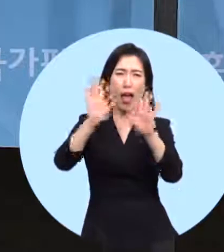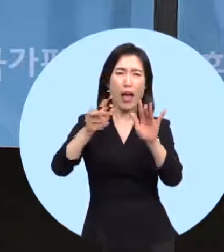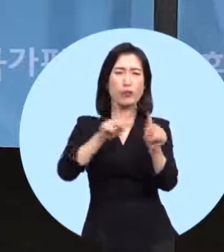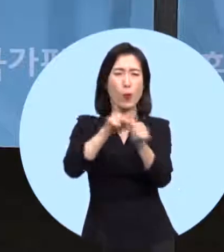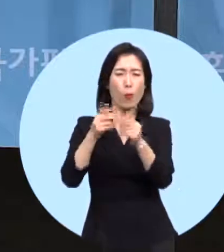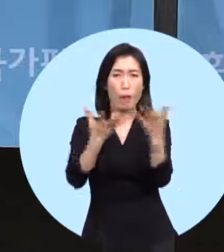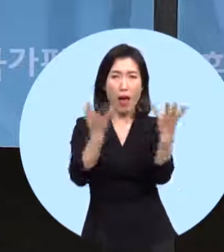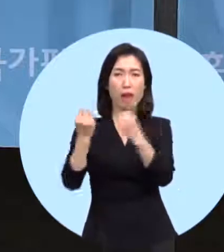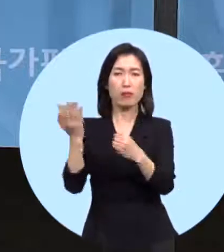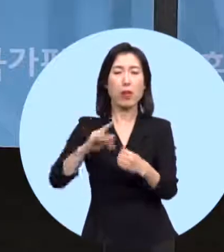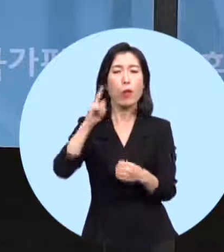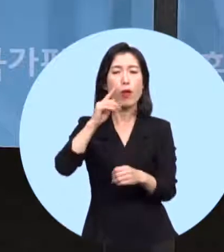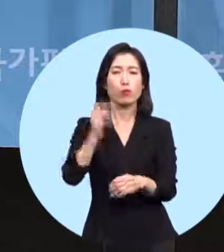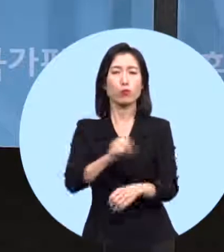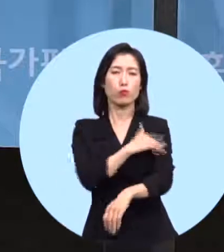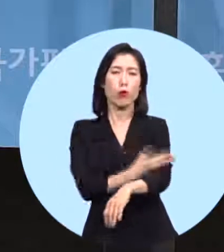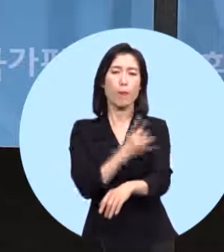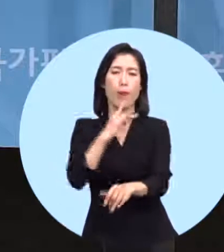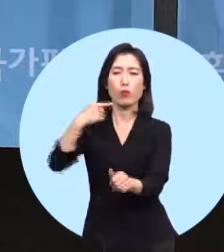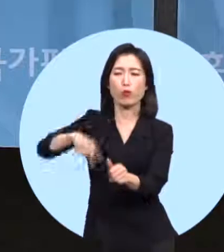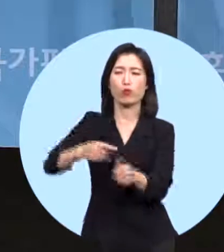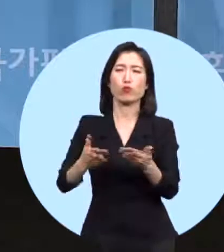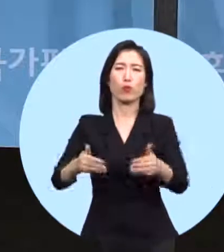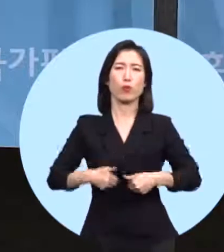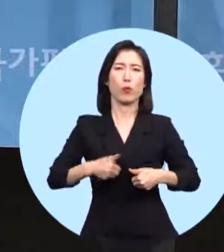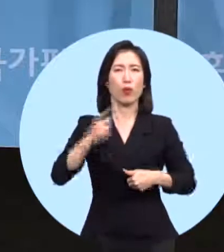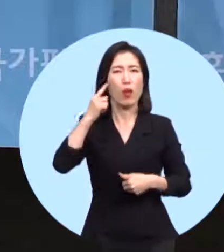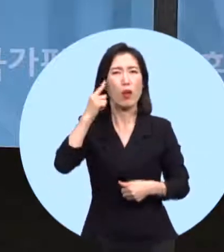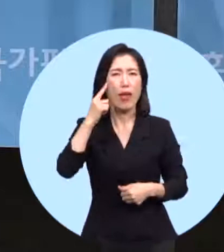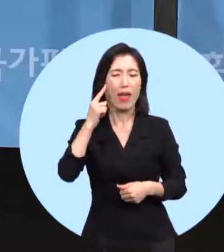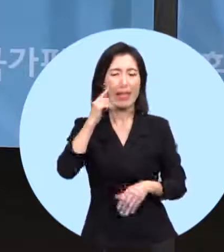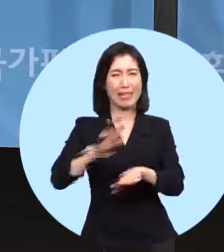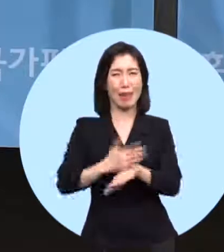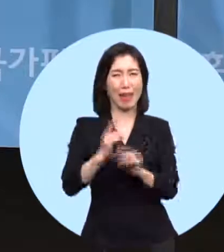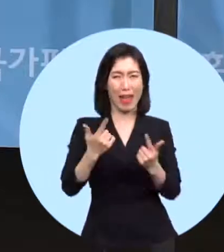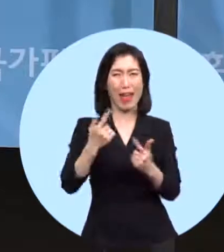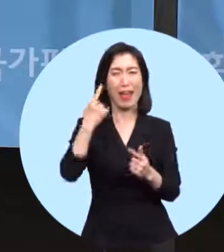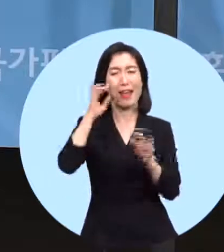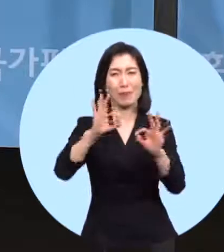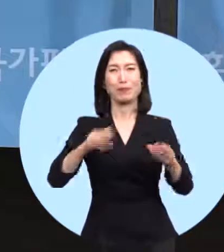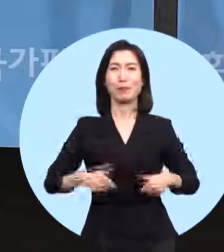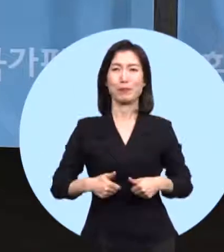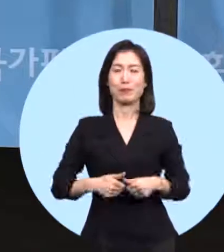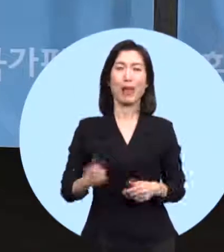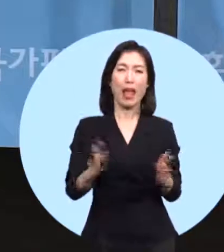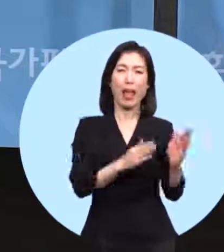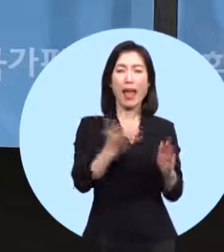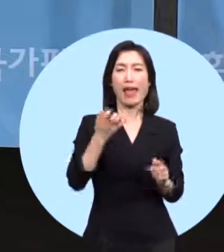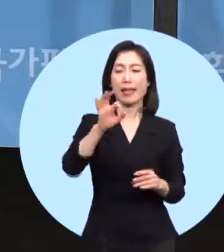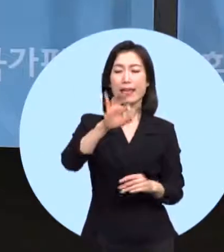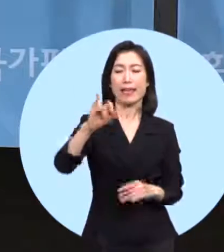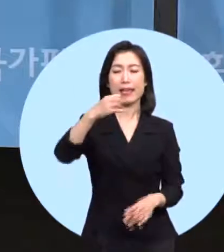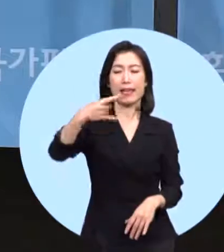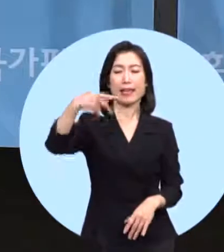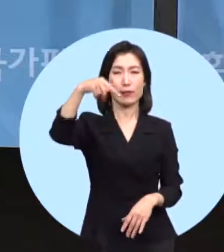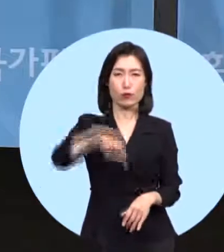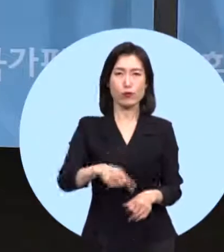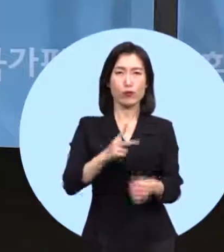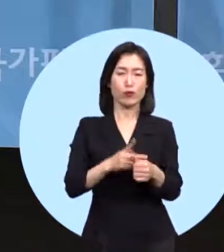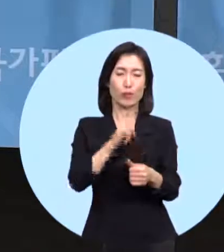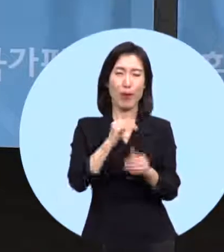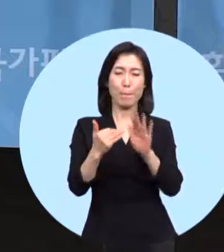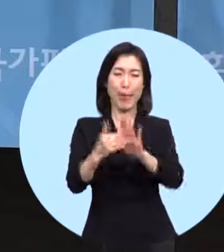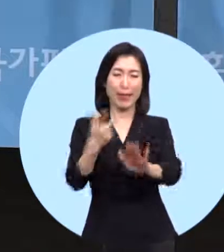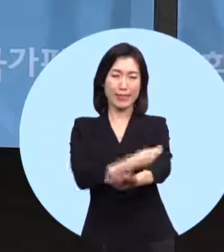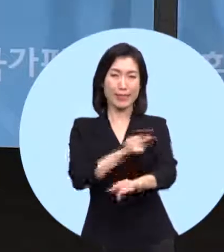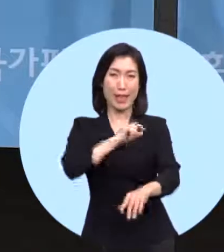것은 아닐지 묻고 싶습니다. 아까 그러면서 우리 이수 교수님께서 백신이야말로